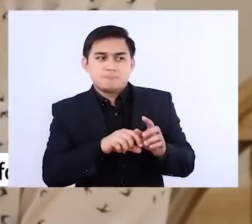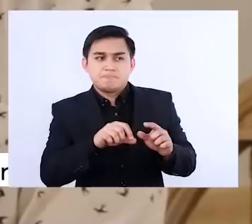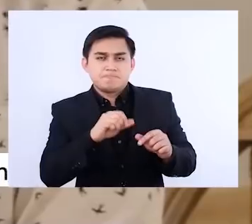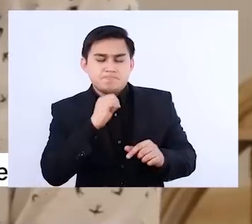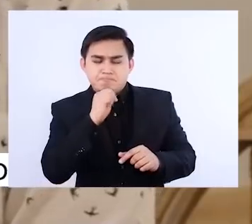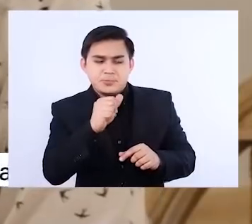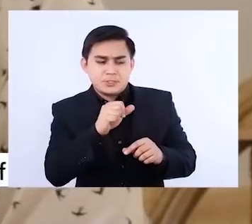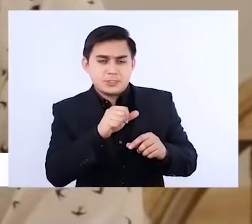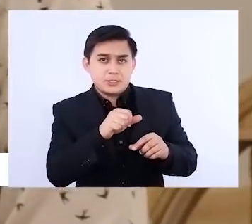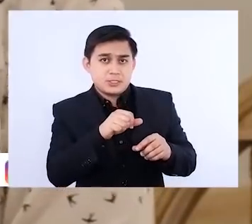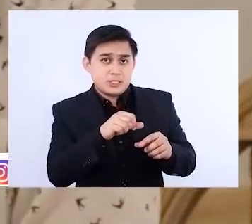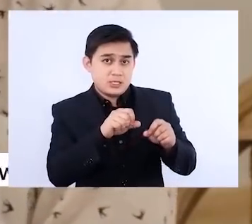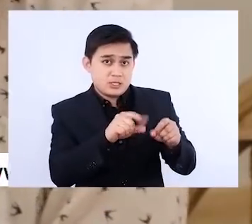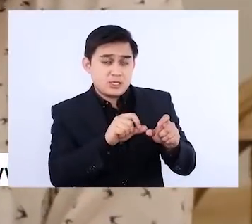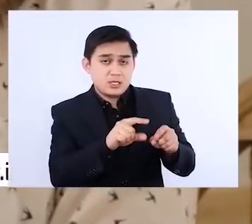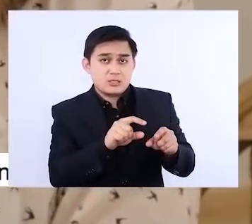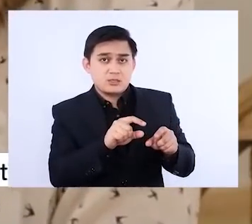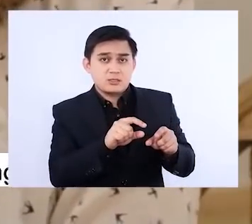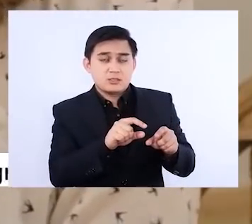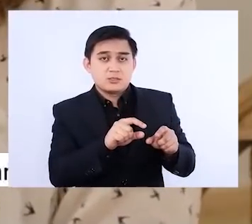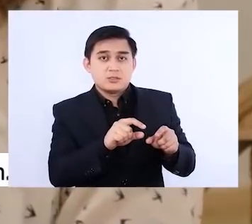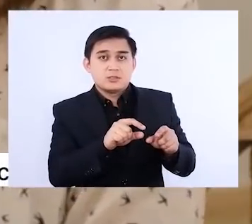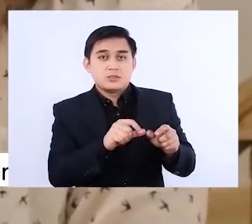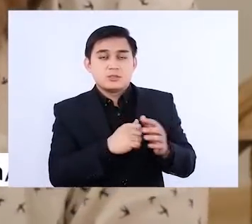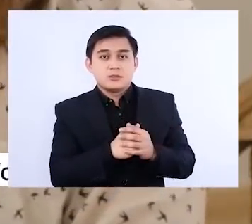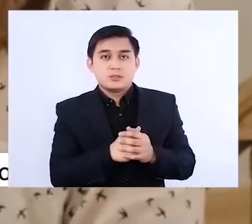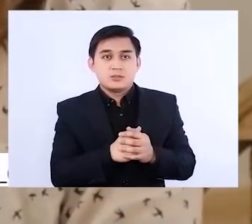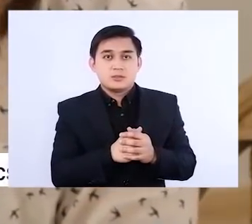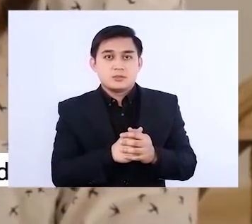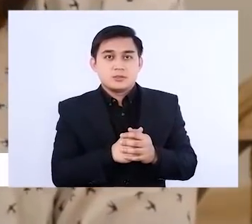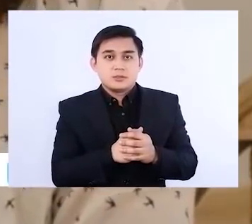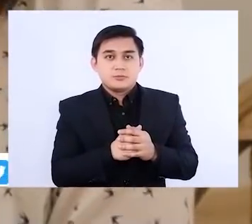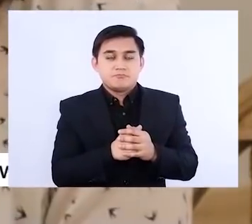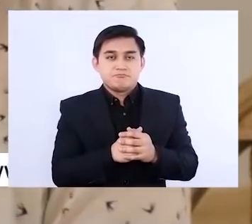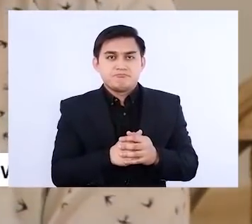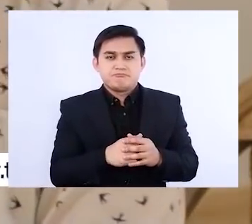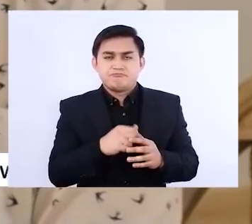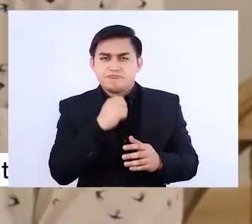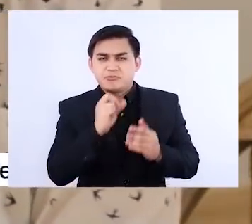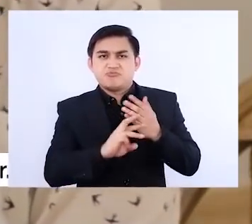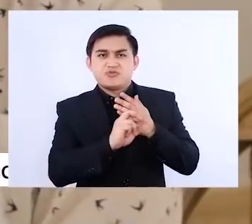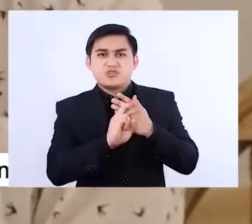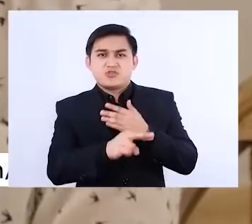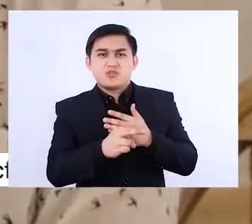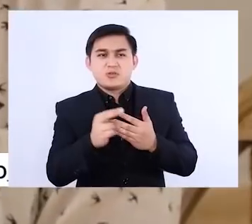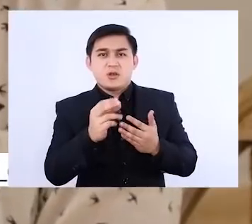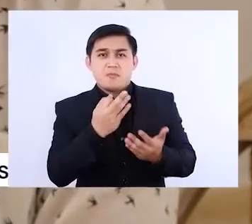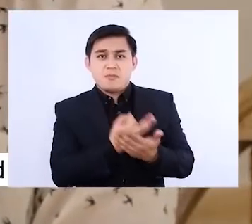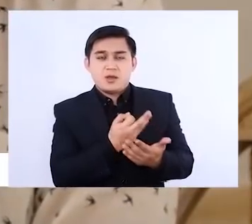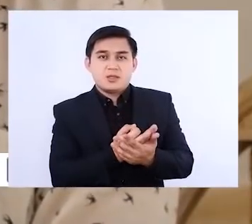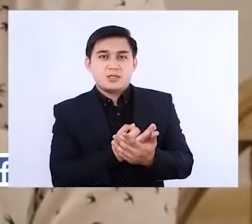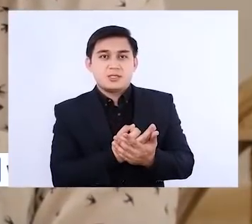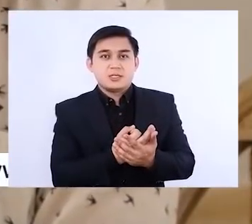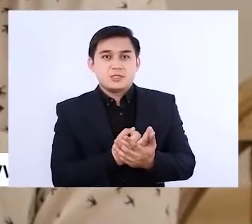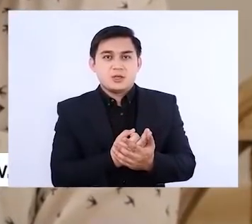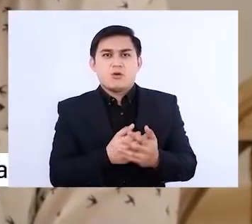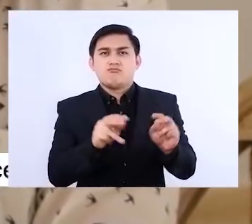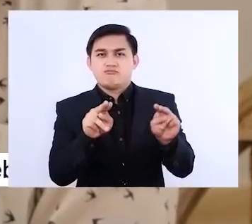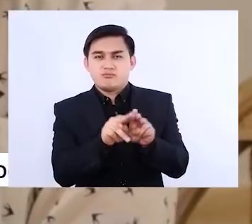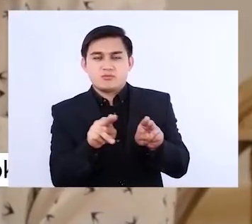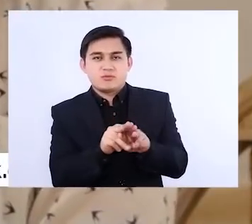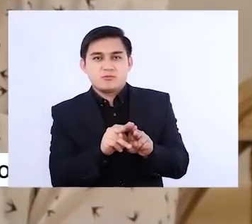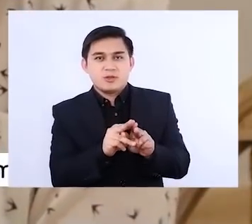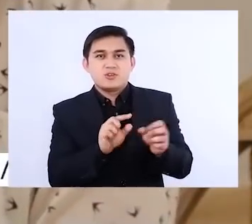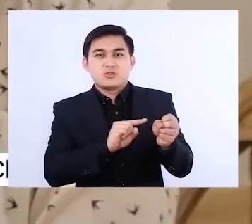gumawa ka, may nabenta nga pero halos hindi na ibalik yung puhunan mo. natural lang yun sa pagsisimula sa isang